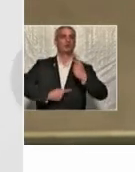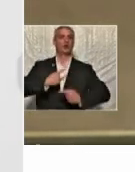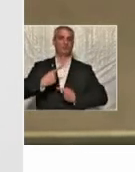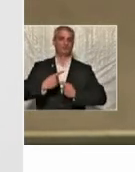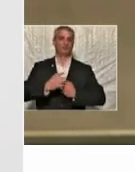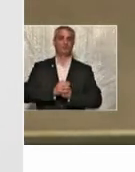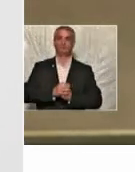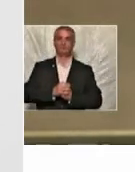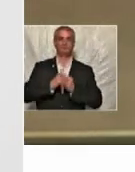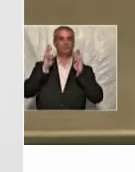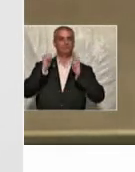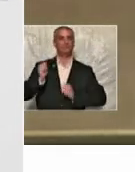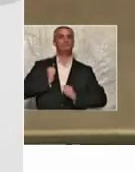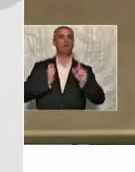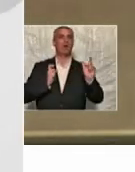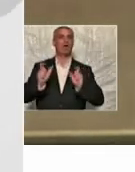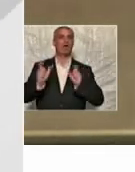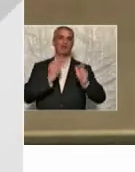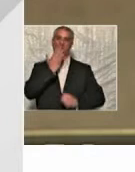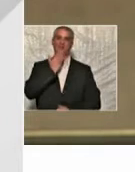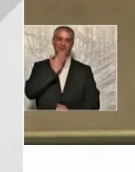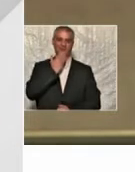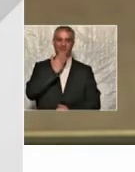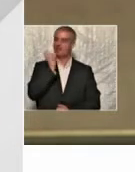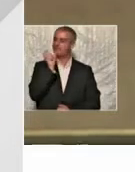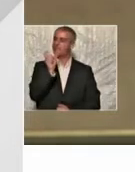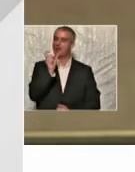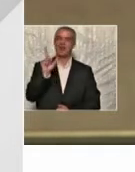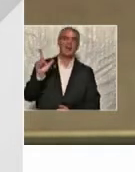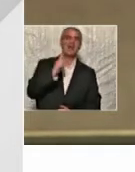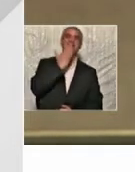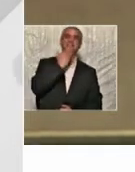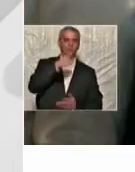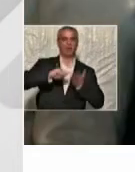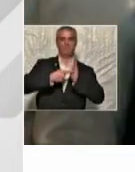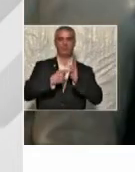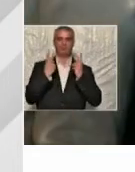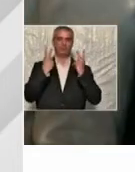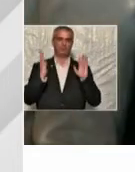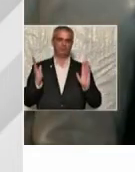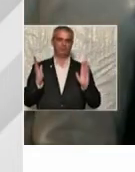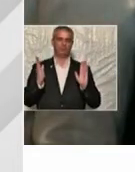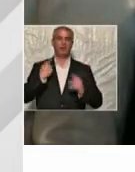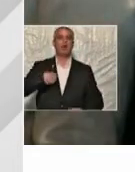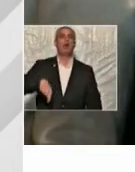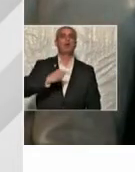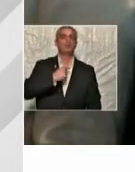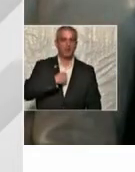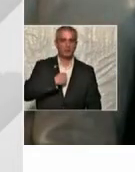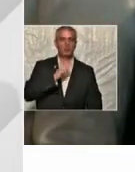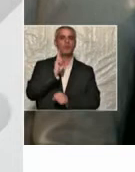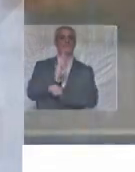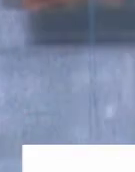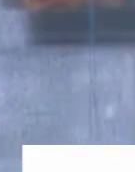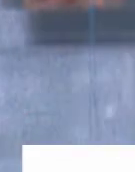אברהם היא הקריאה של ההורים ושל בניהם ובנותיהם. לא כולם, לא כולם, פרופסור לוי. בבקשה.